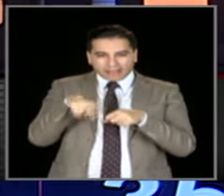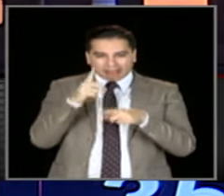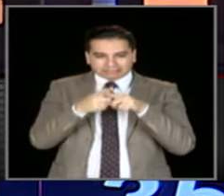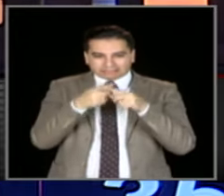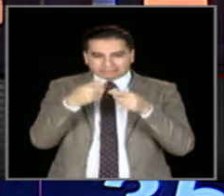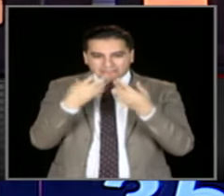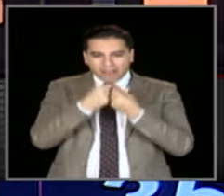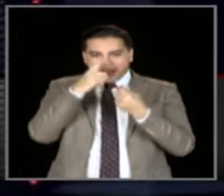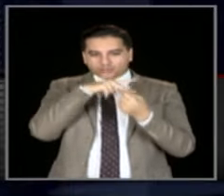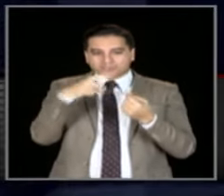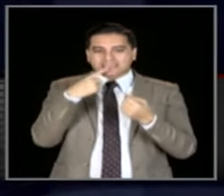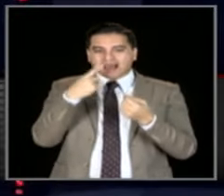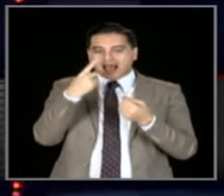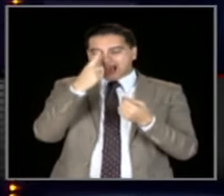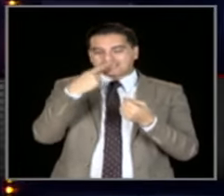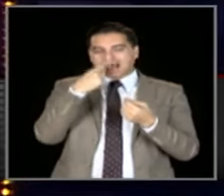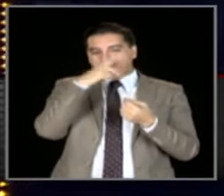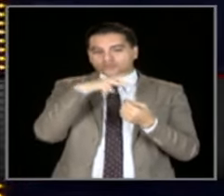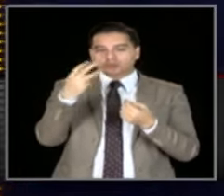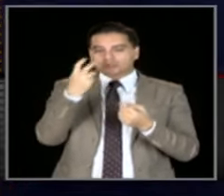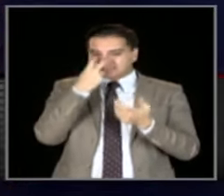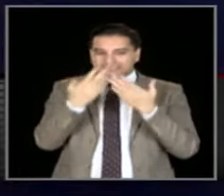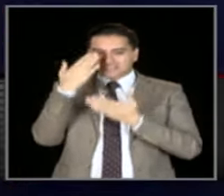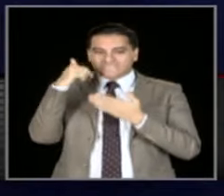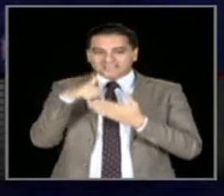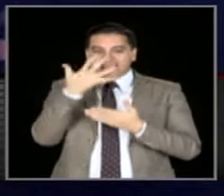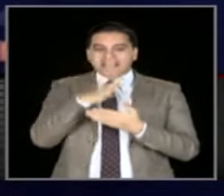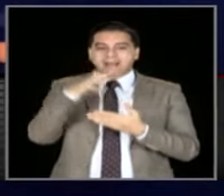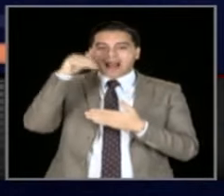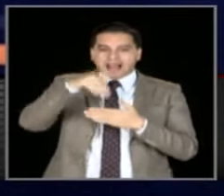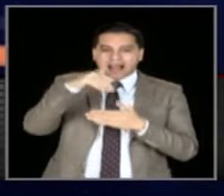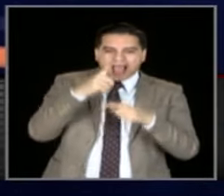السلاسل الجبلية الشهيرة، فما هي؟